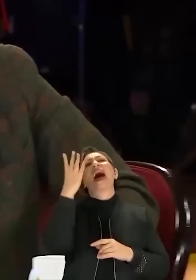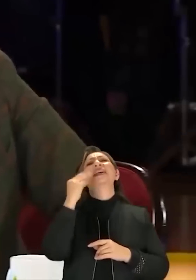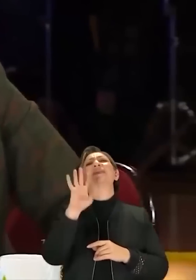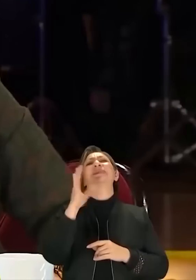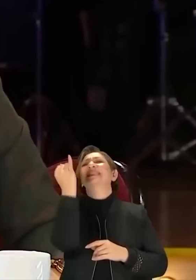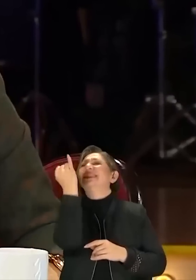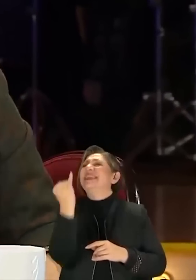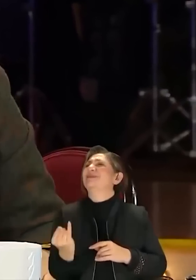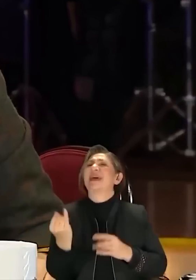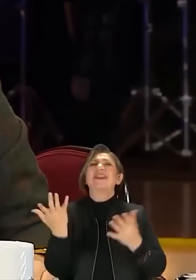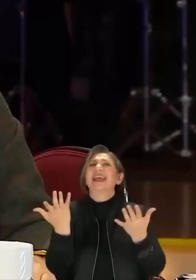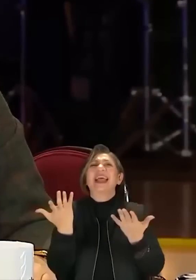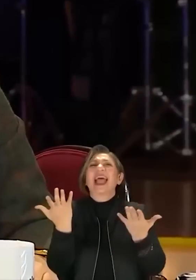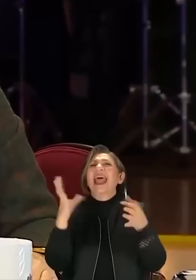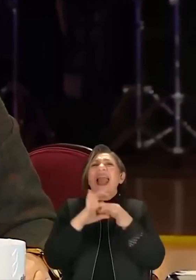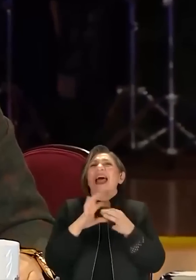anlamadım.